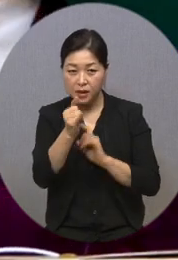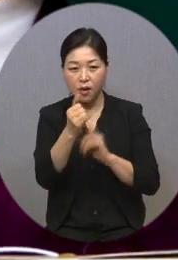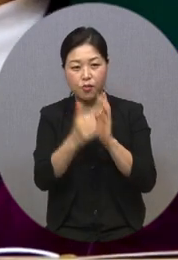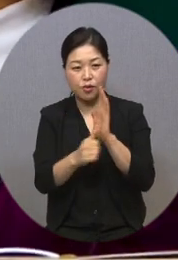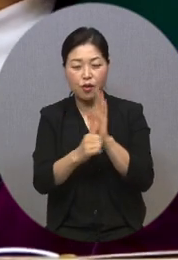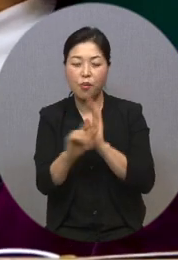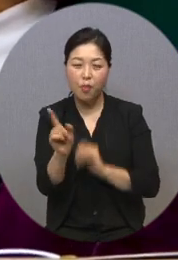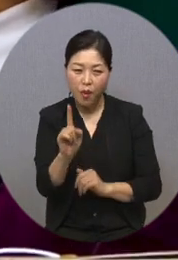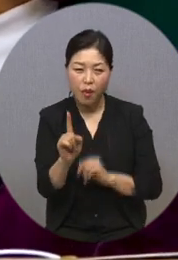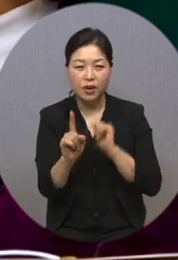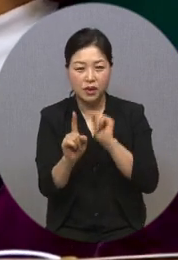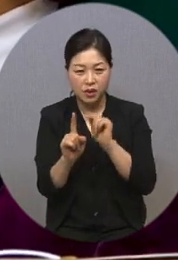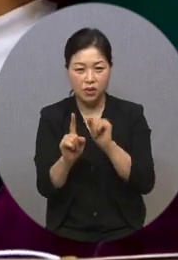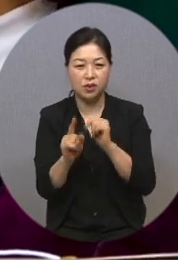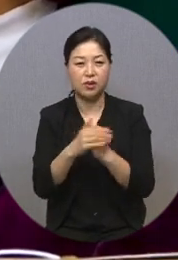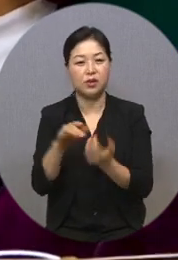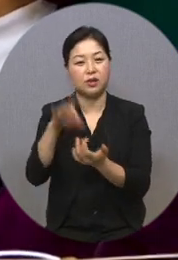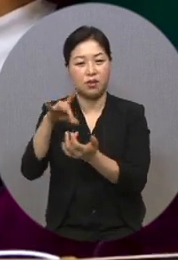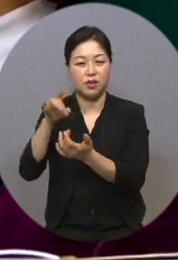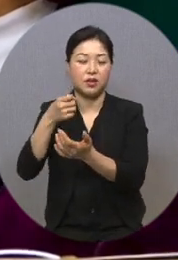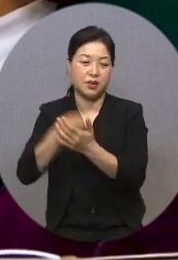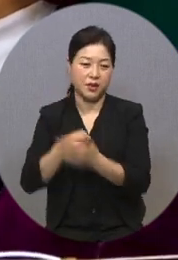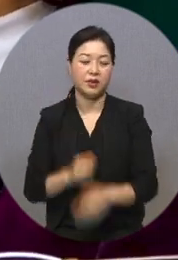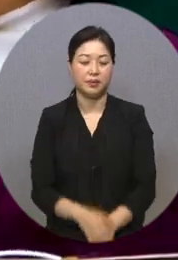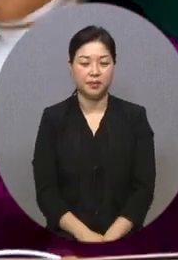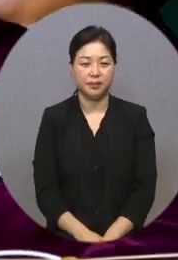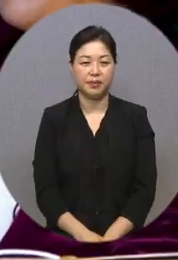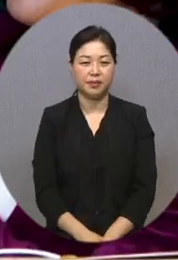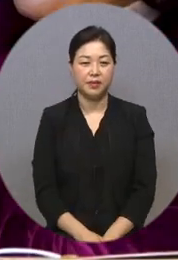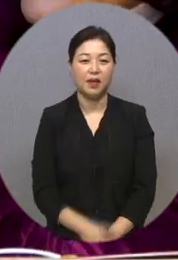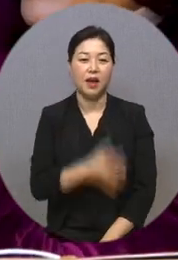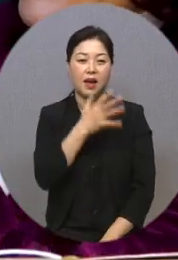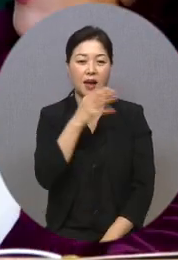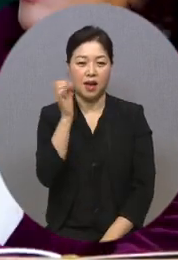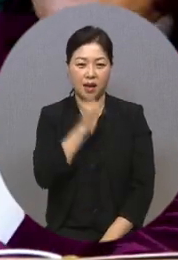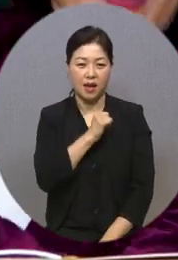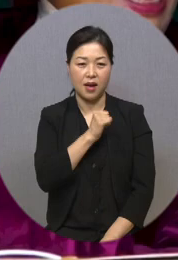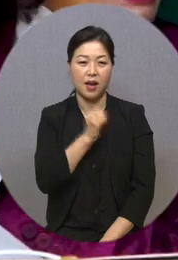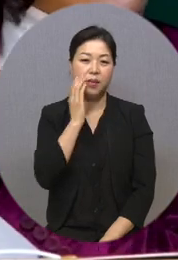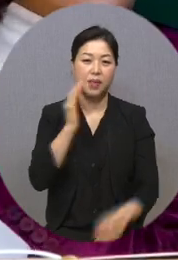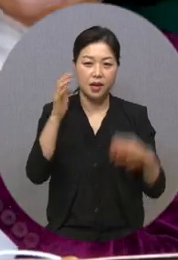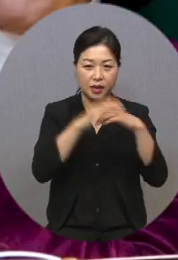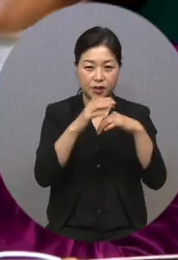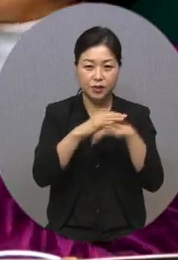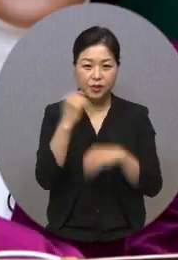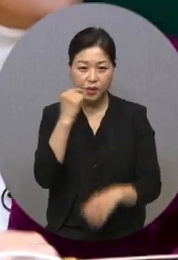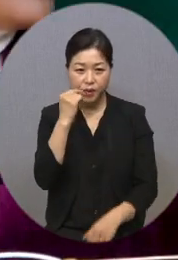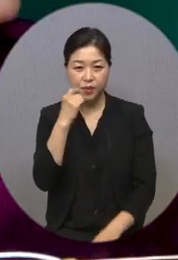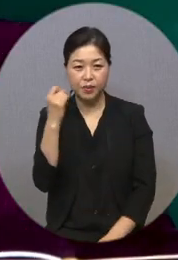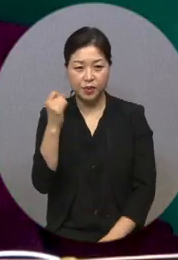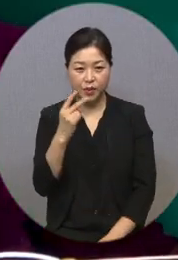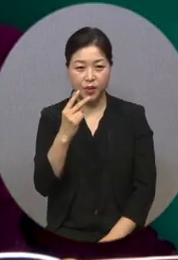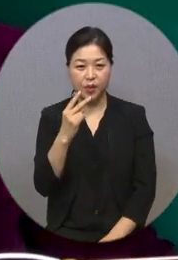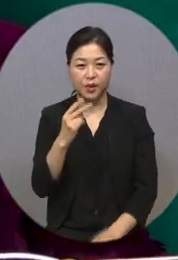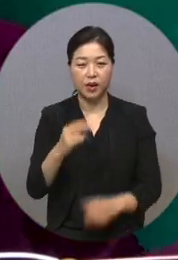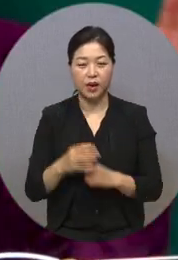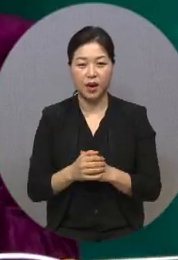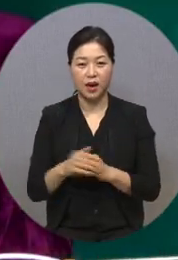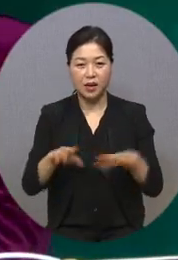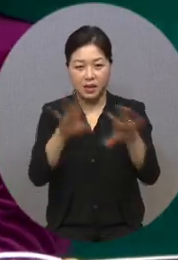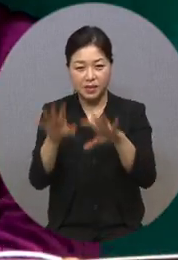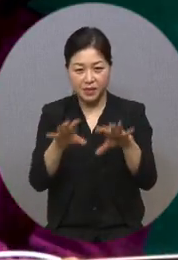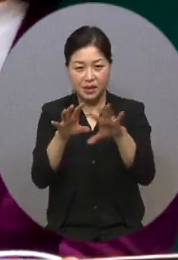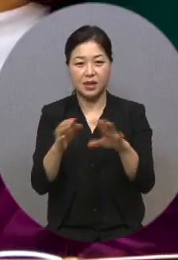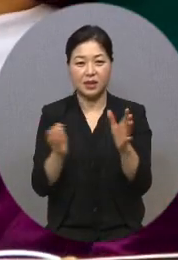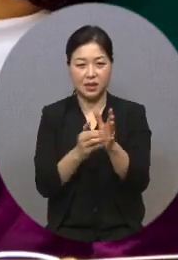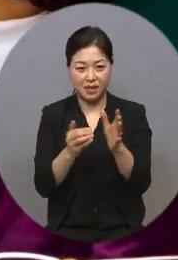있을까? 이거 시군 위주로 막 이렇게 그 문제 정했습니다. 배추, 소금, 아 그리고 뭐 아니다 김장철 거.